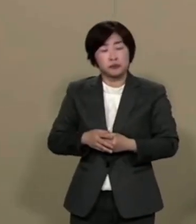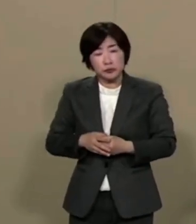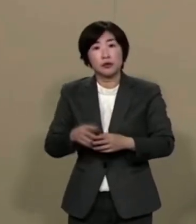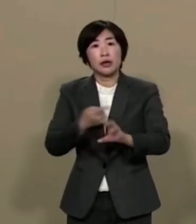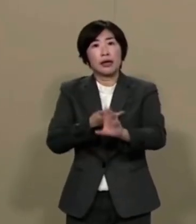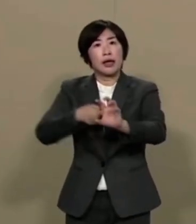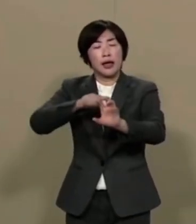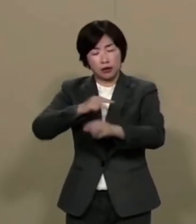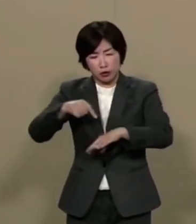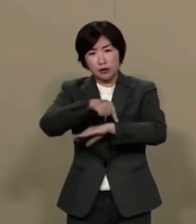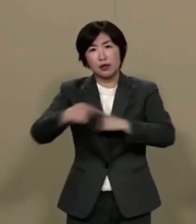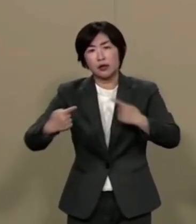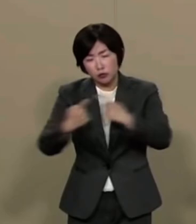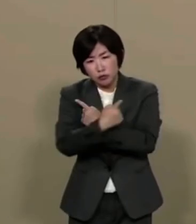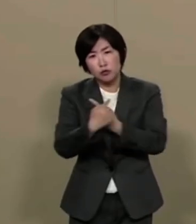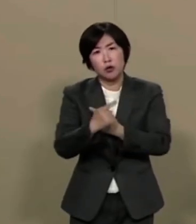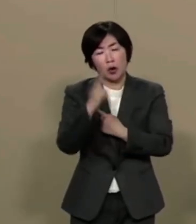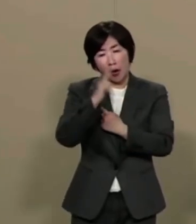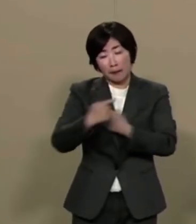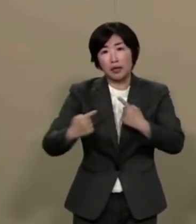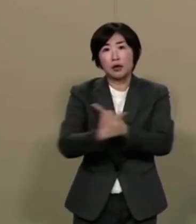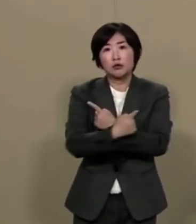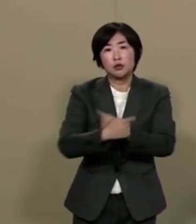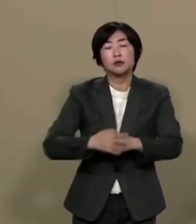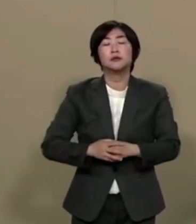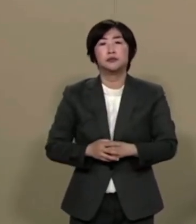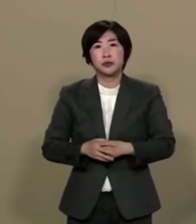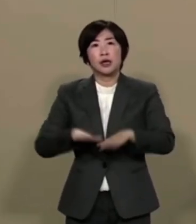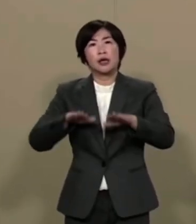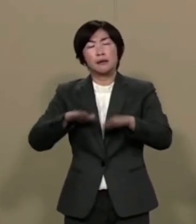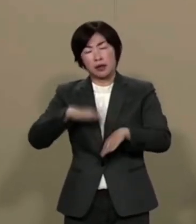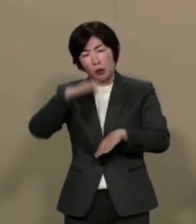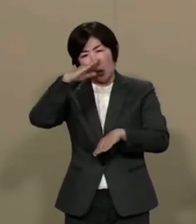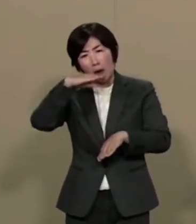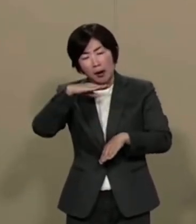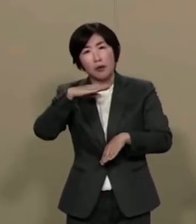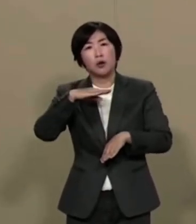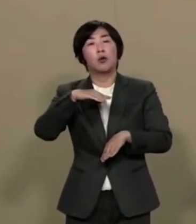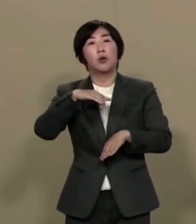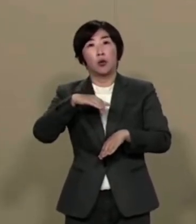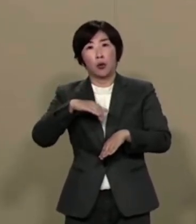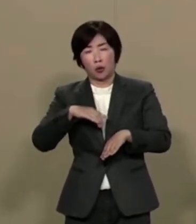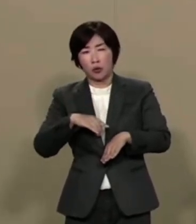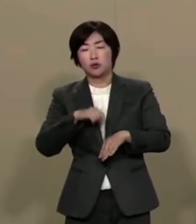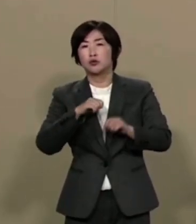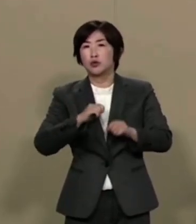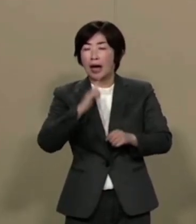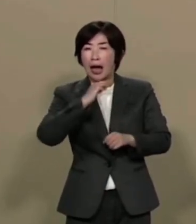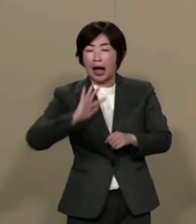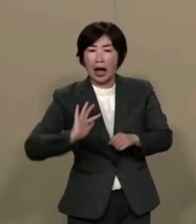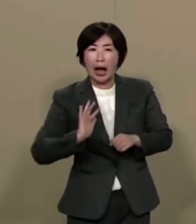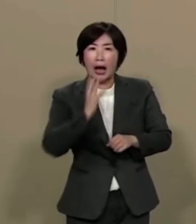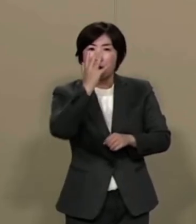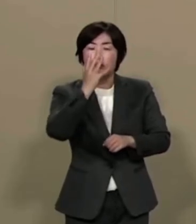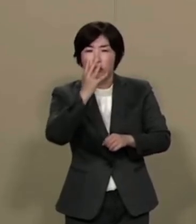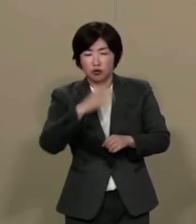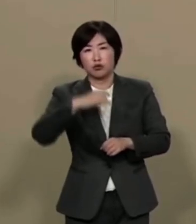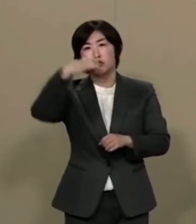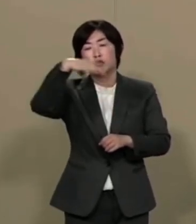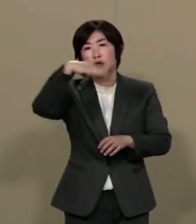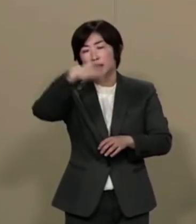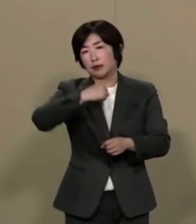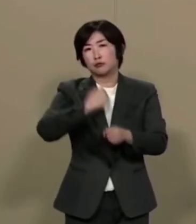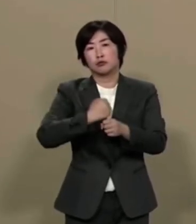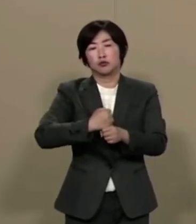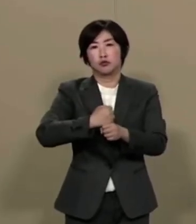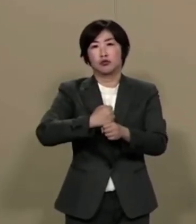政策を見直していくとりわけ今非常に悪者扱いをされている火力発電ここに日本は大変優れた技術を持っ